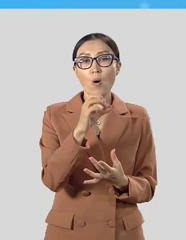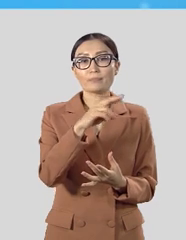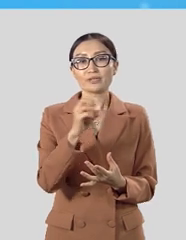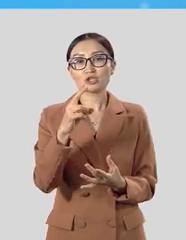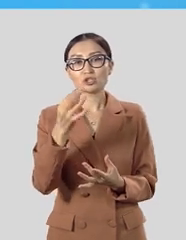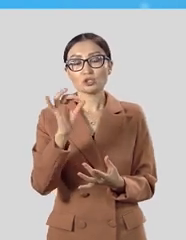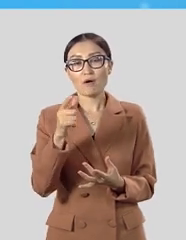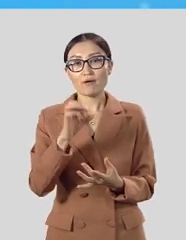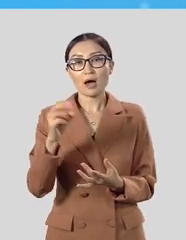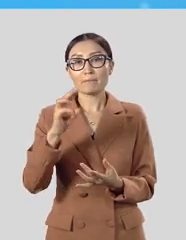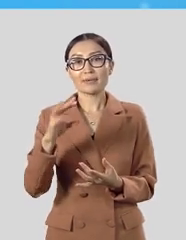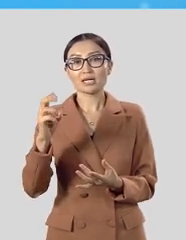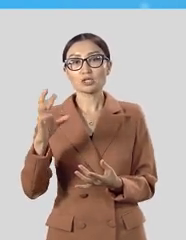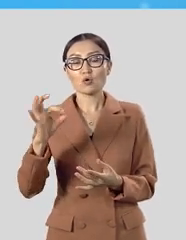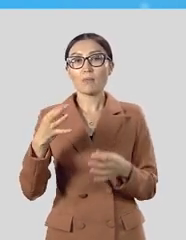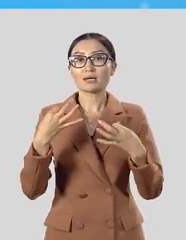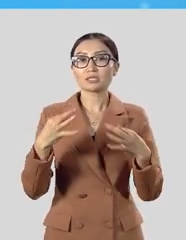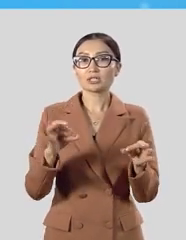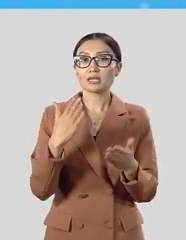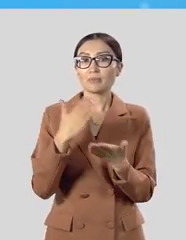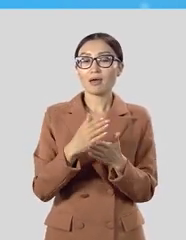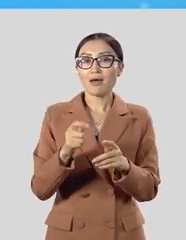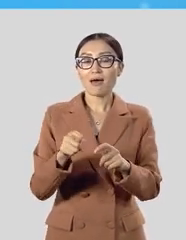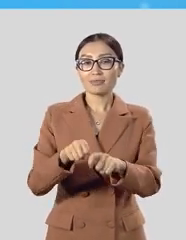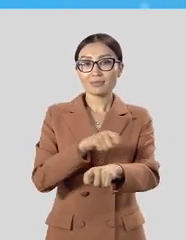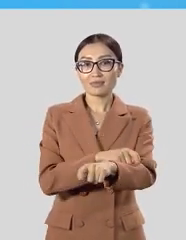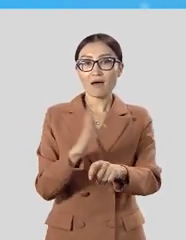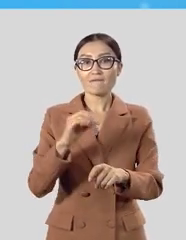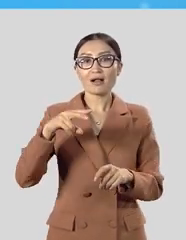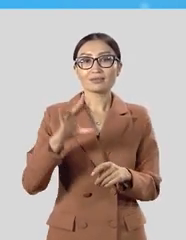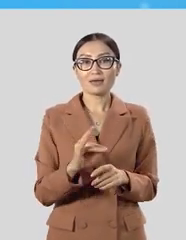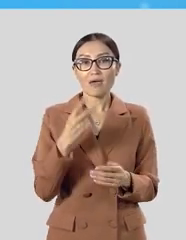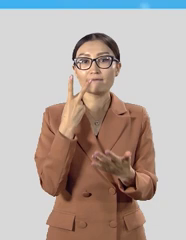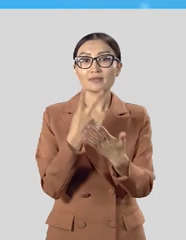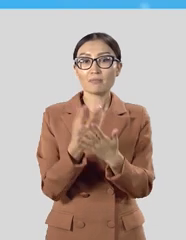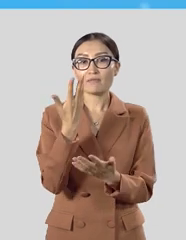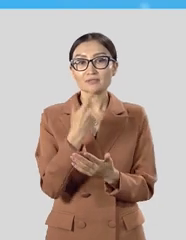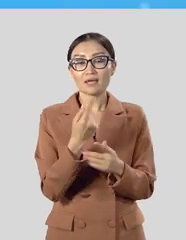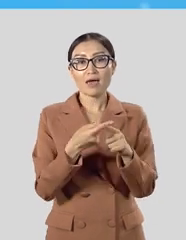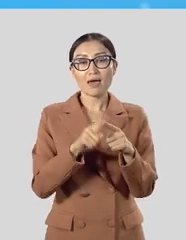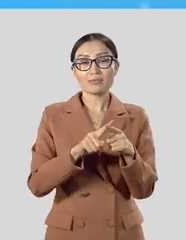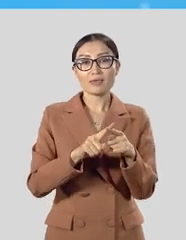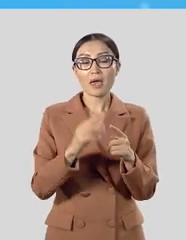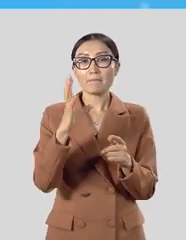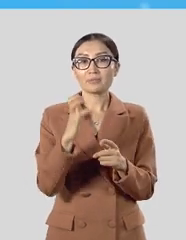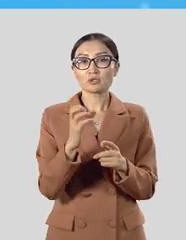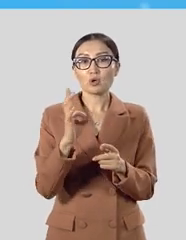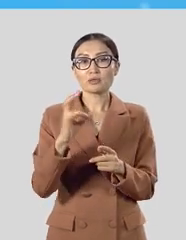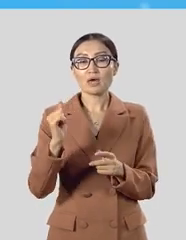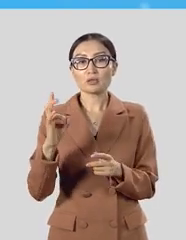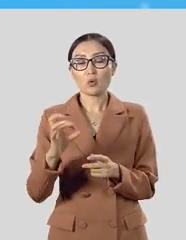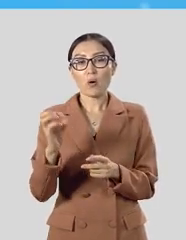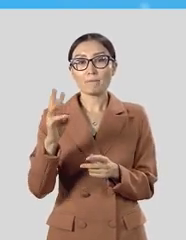микроскопа, пределом разрешения которого являлась длина волны видимого света, а это порядка 500